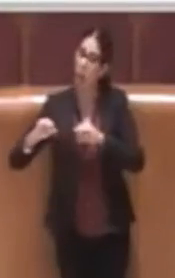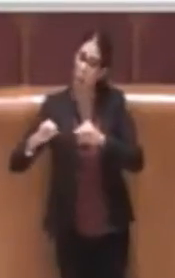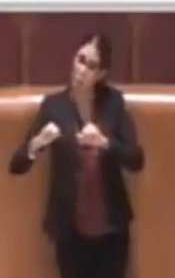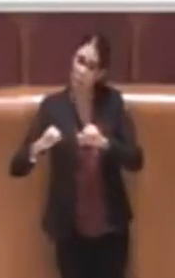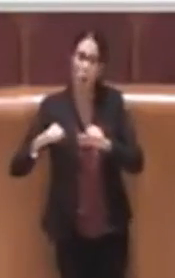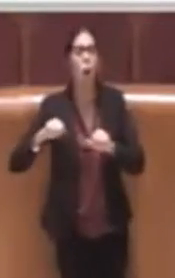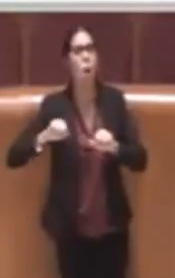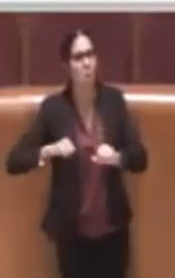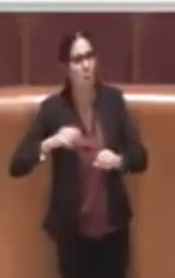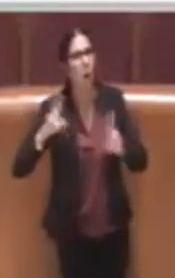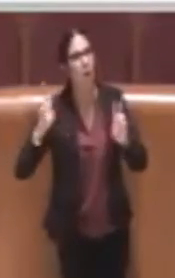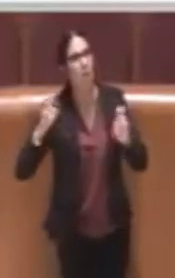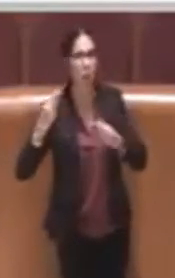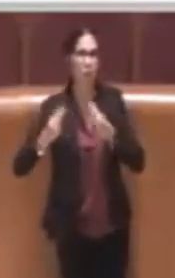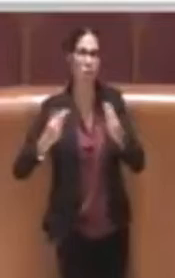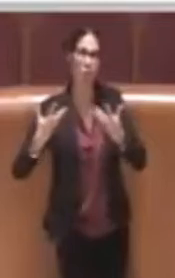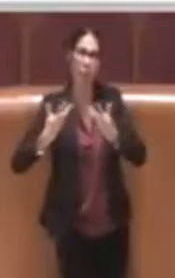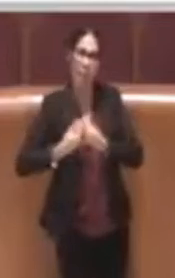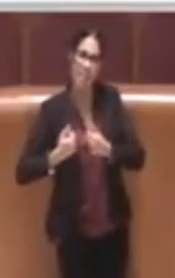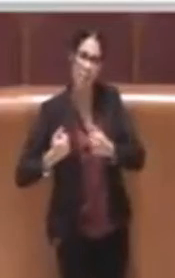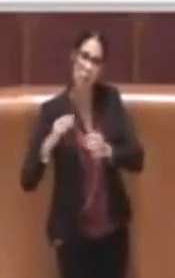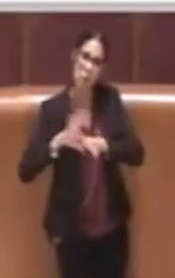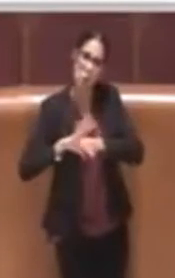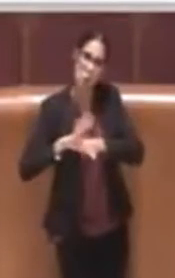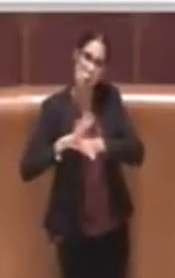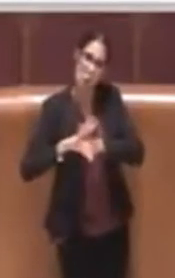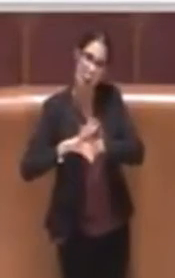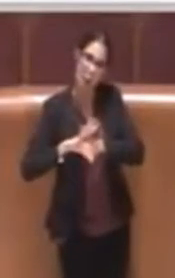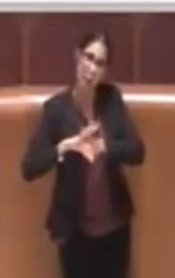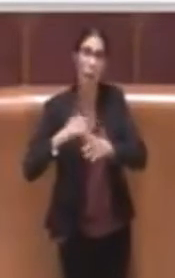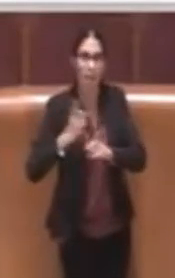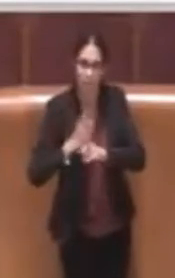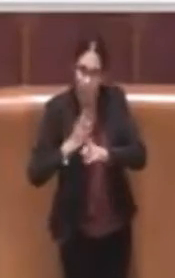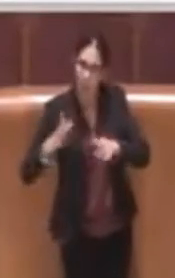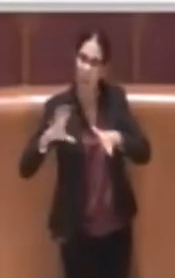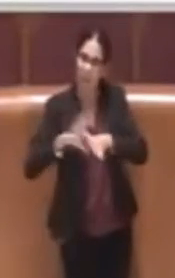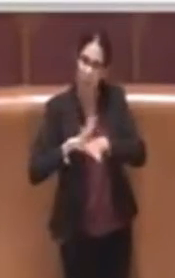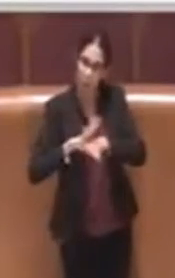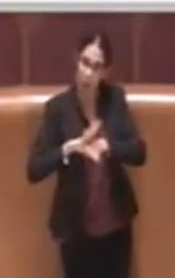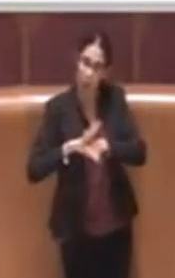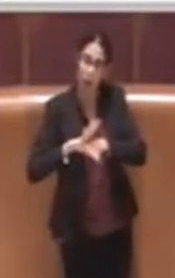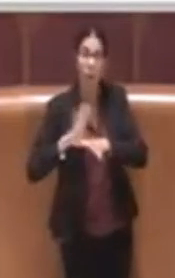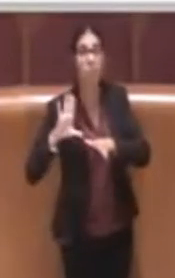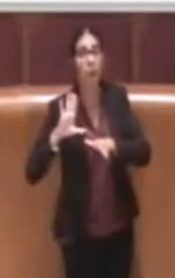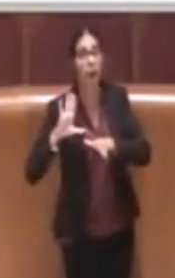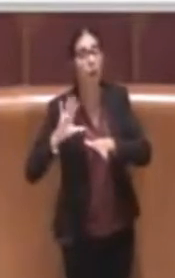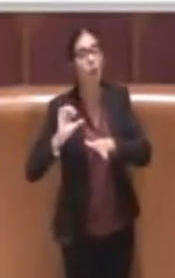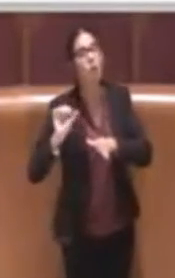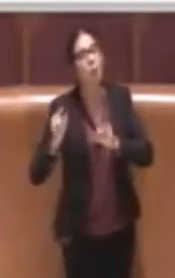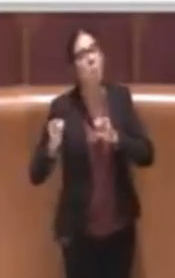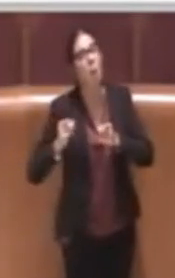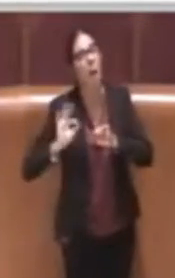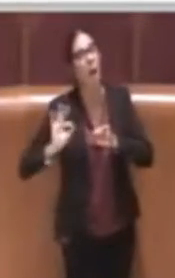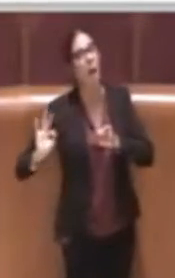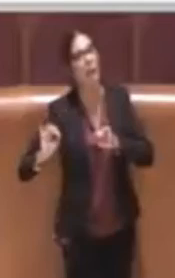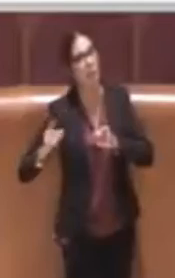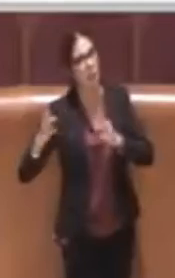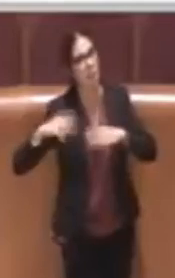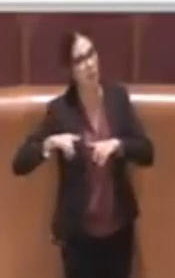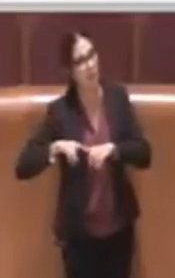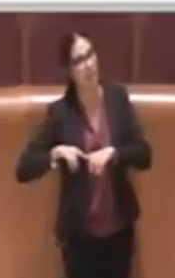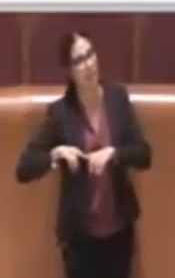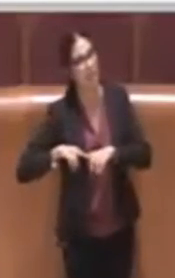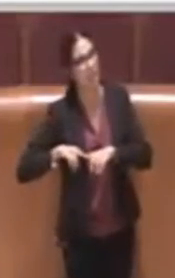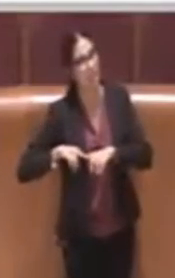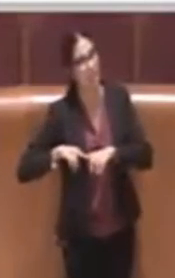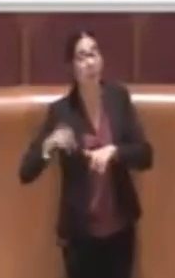e devono giocare insieme in alcuni momenti della partita. Eppure subiamo scelte del passato